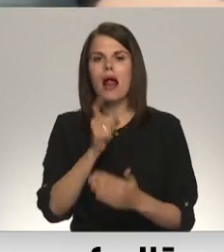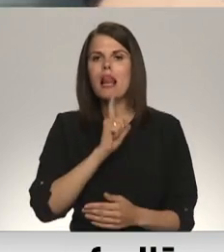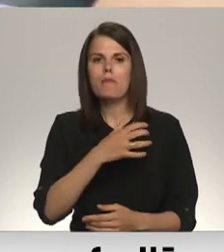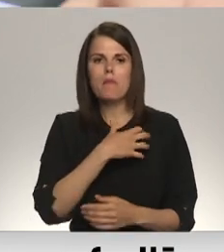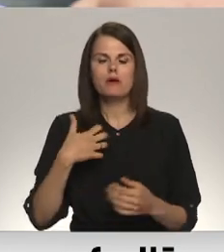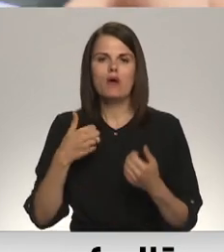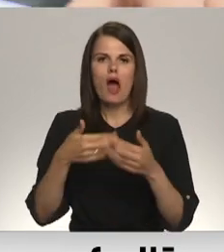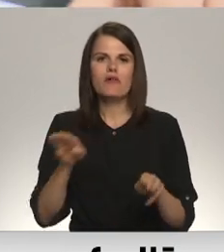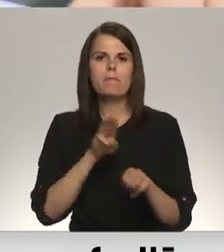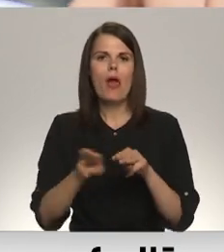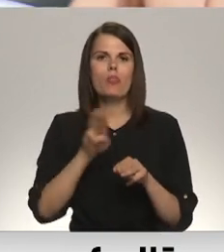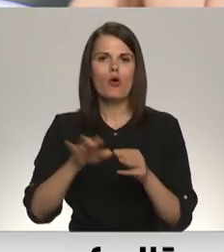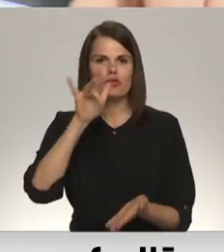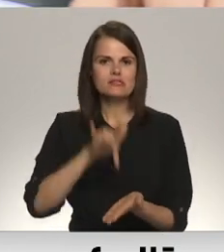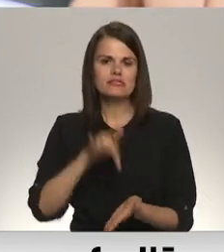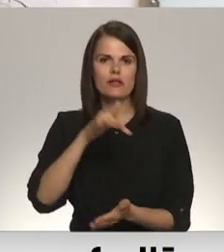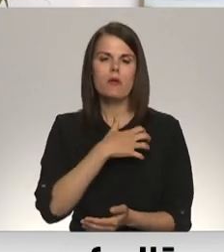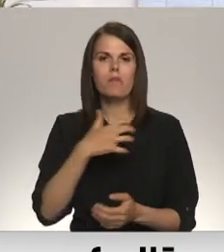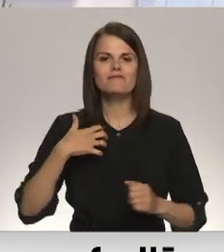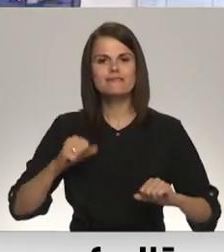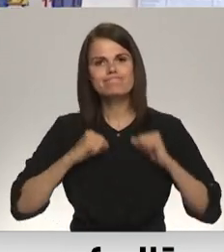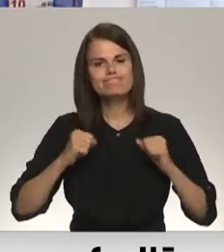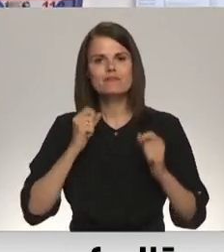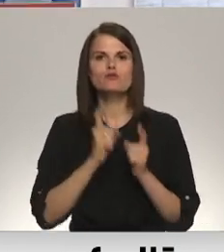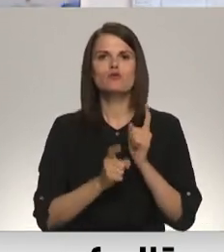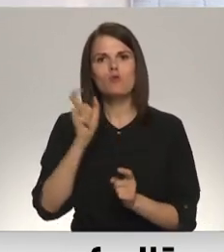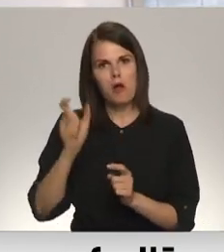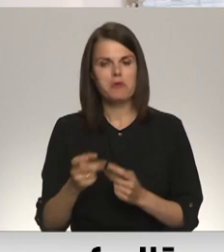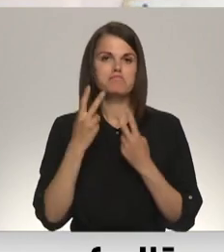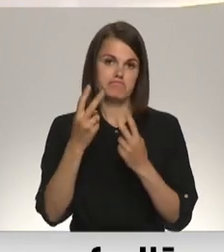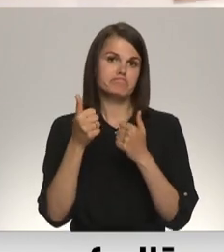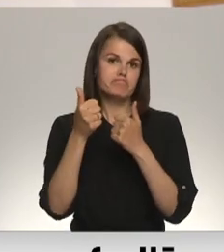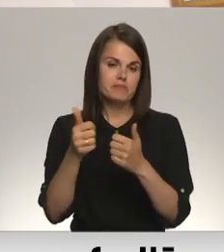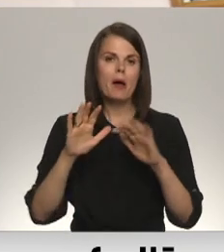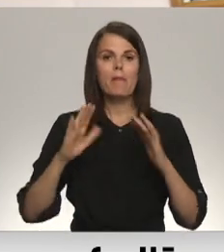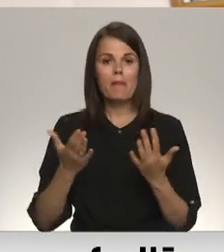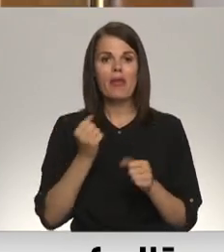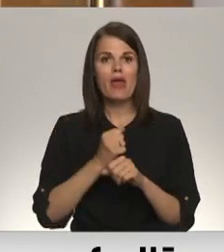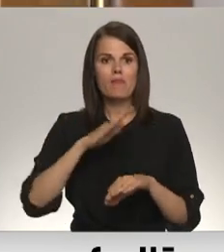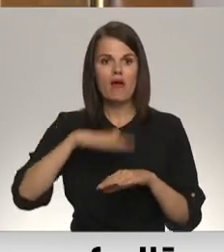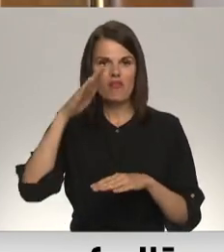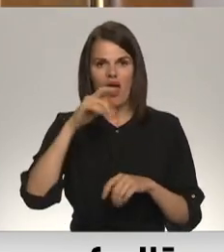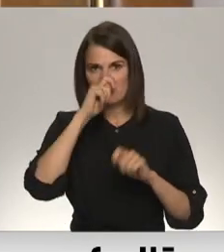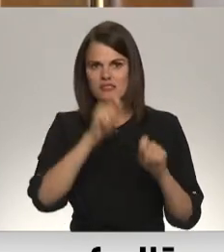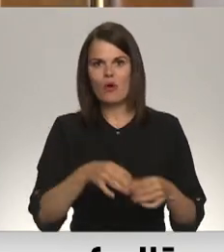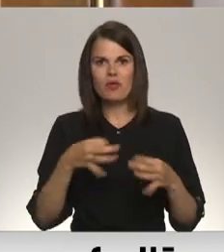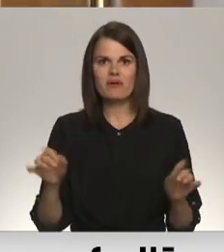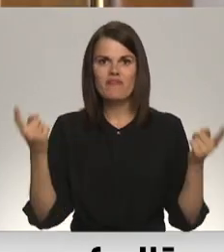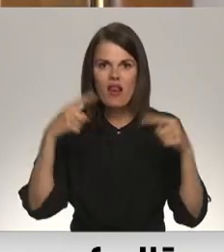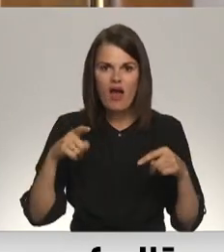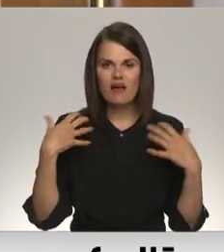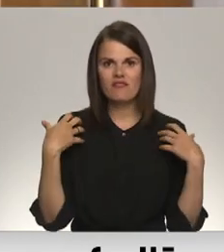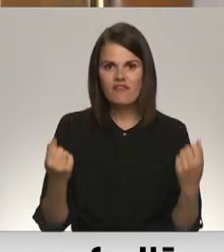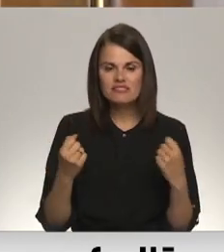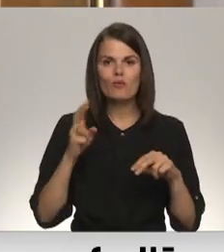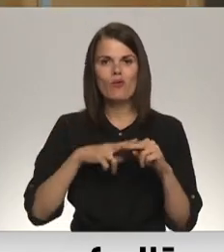atvērusi metodisko centru. Pašvaldības centienus skolotāji novērtējot, bet ja darba dēļ tiek upurēts brīvais laiks, veselība un